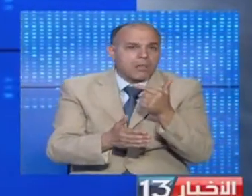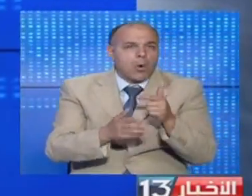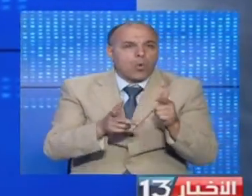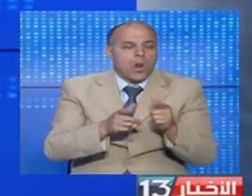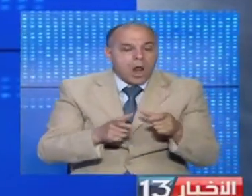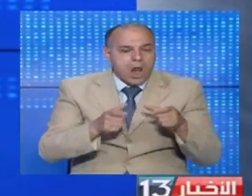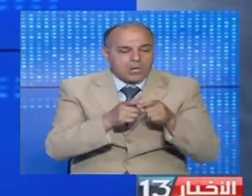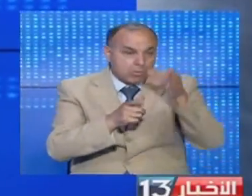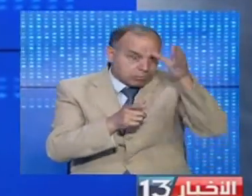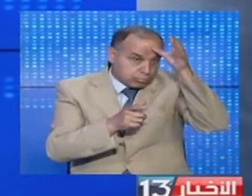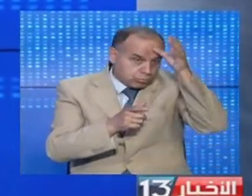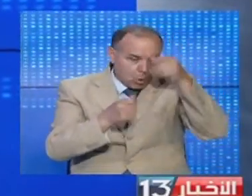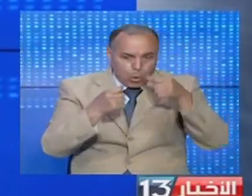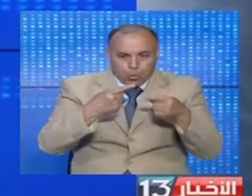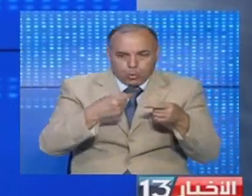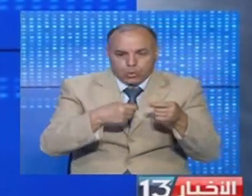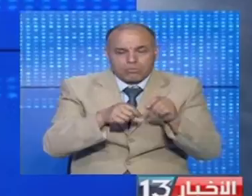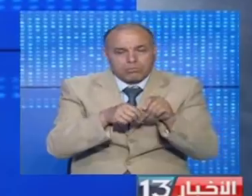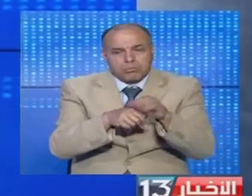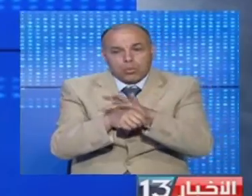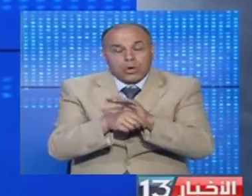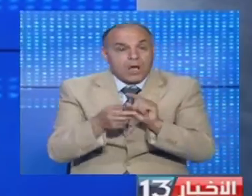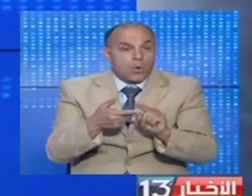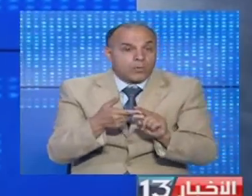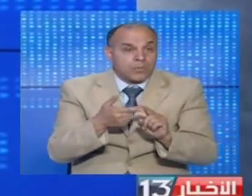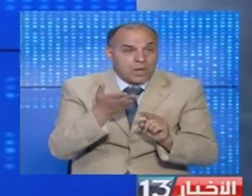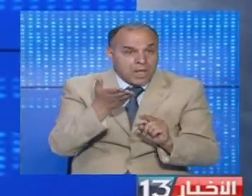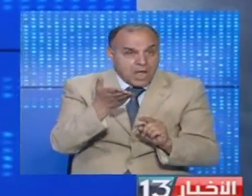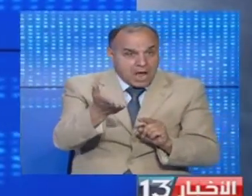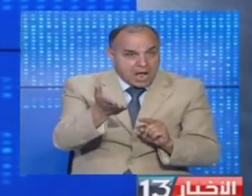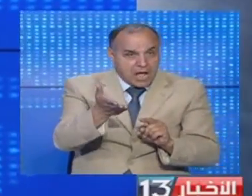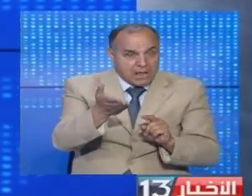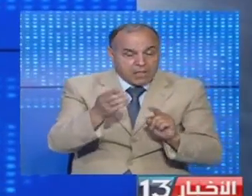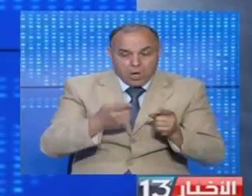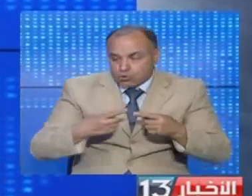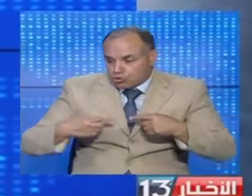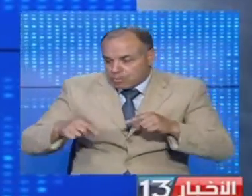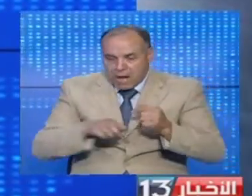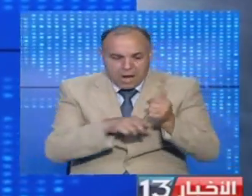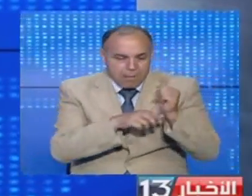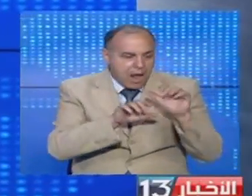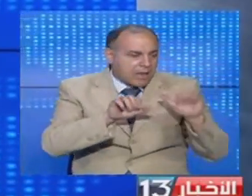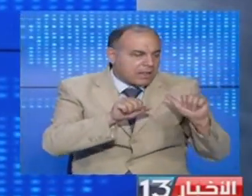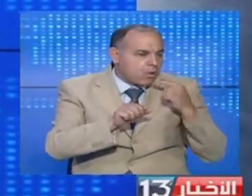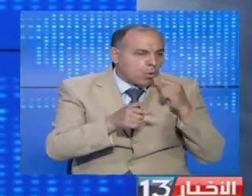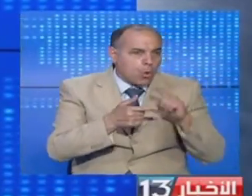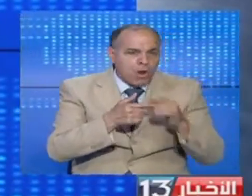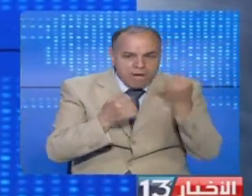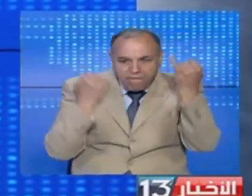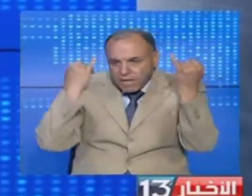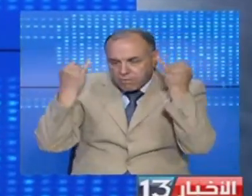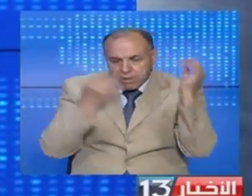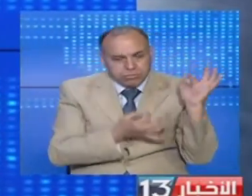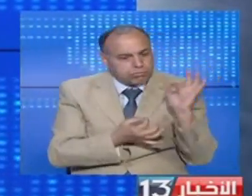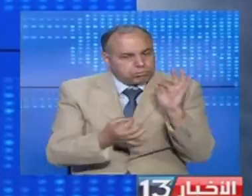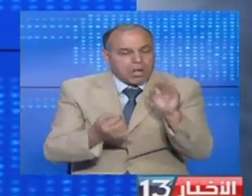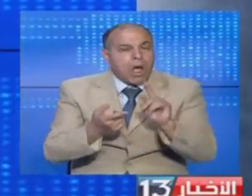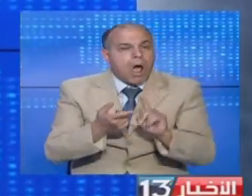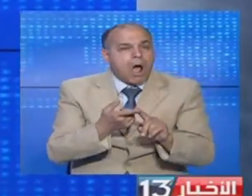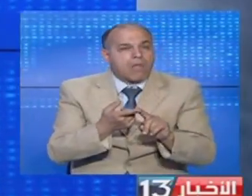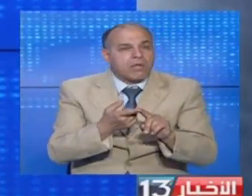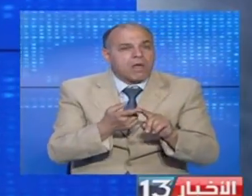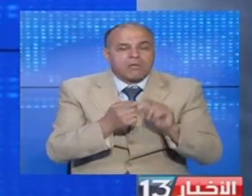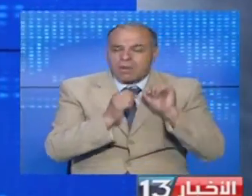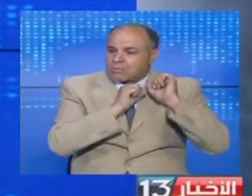اللجنه العلميه لمجابهه انتشار فيروس كورونا اثر اجتماعها امس الثلاثاء مقترحات تتعلق برفع